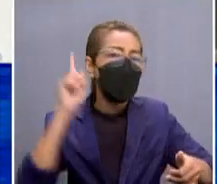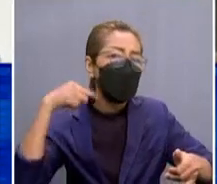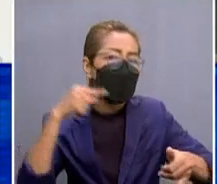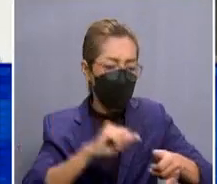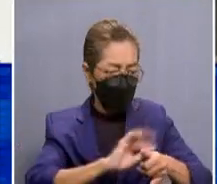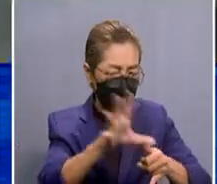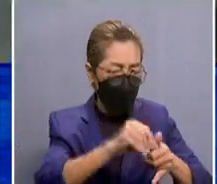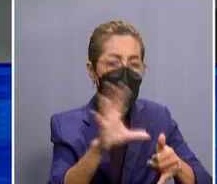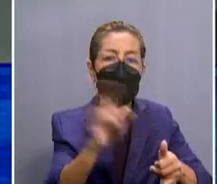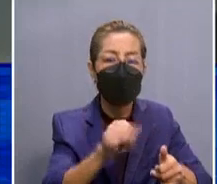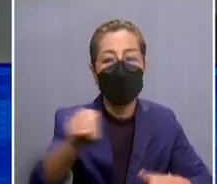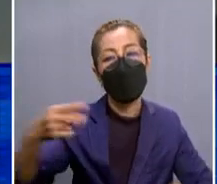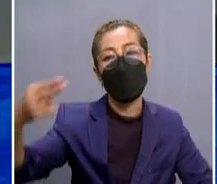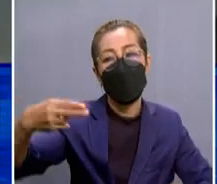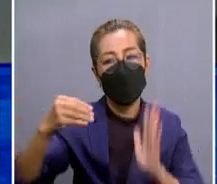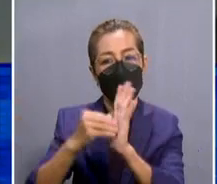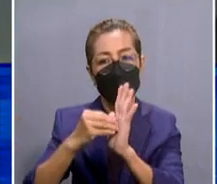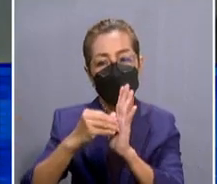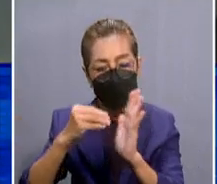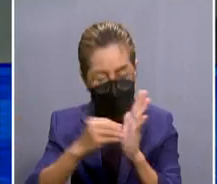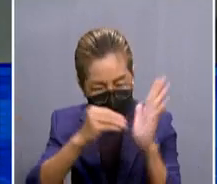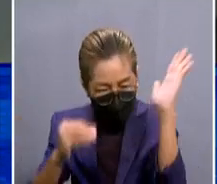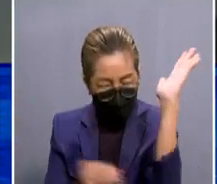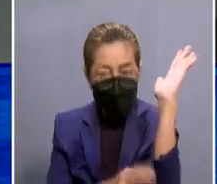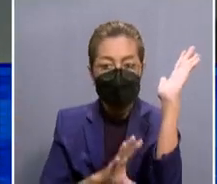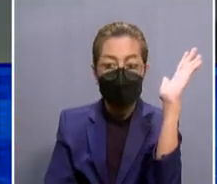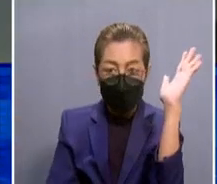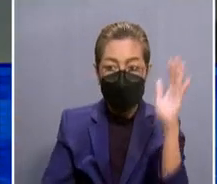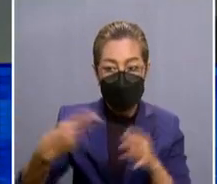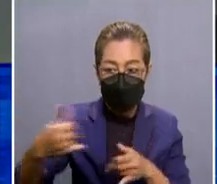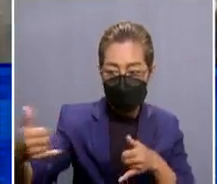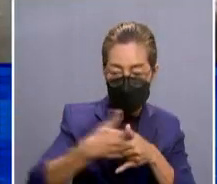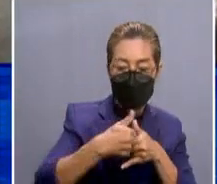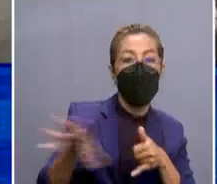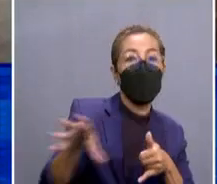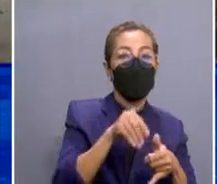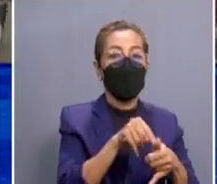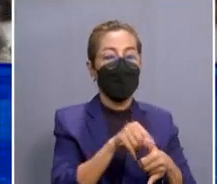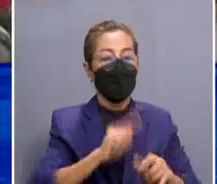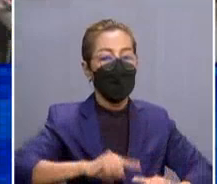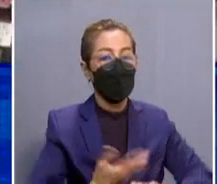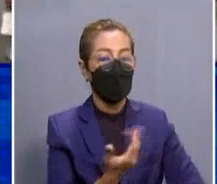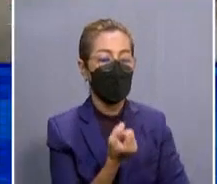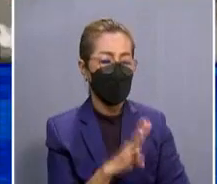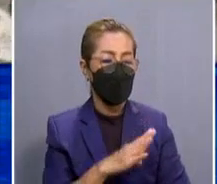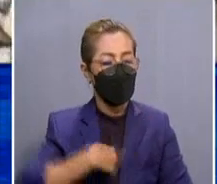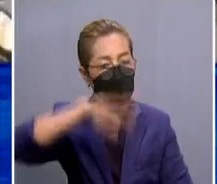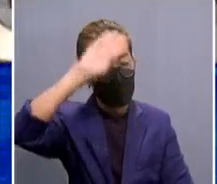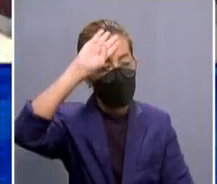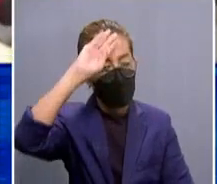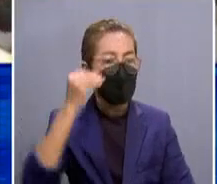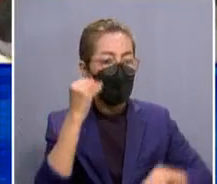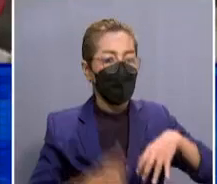เดินทางกลับมาจากกรุงเทพฯโดยเริ่มมีอาการมาตั้งแต่ 14พฤษภาคมหยุดขายทันทีแล้วก็ให้กับตัวอยู่